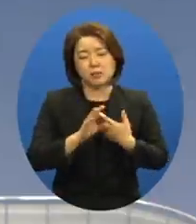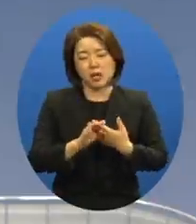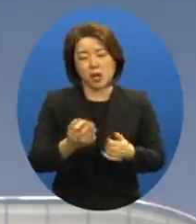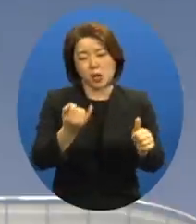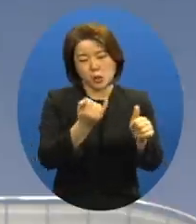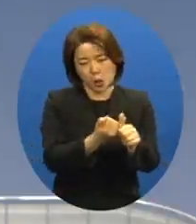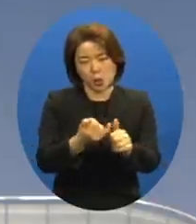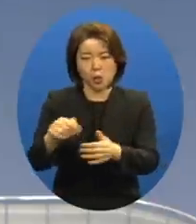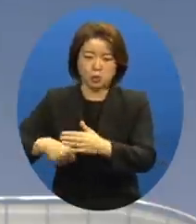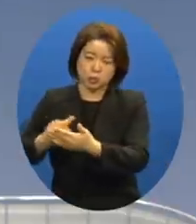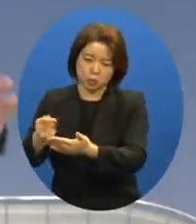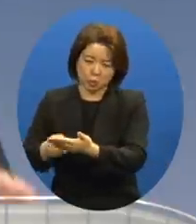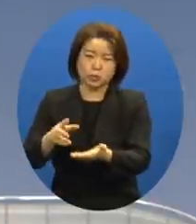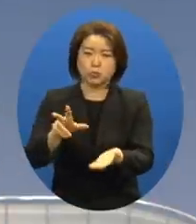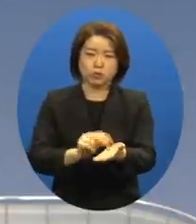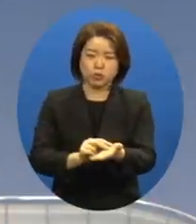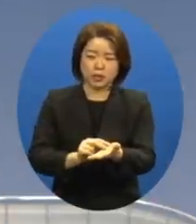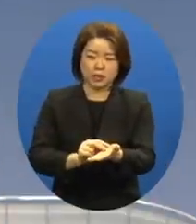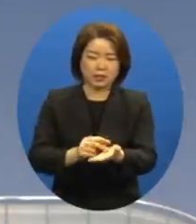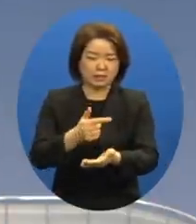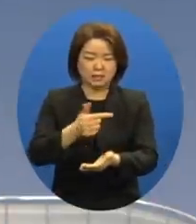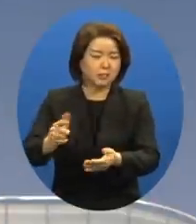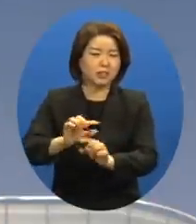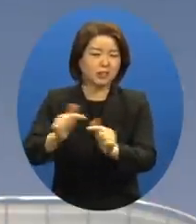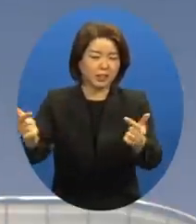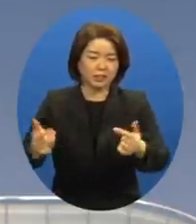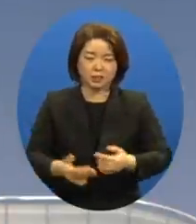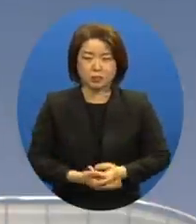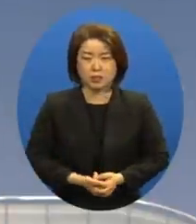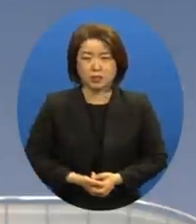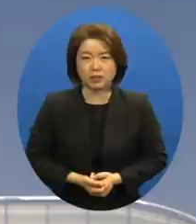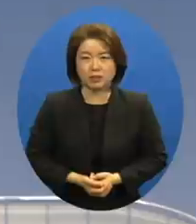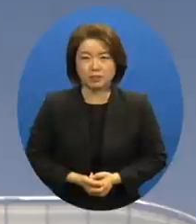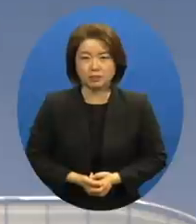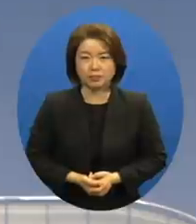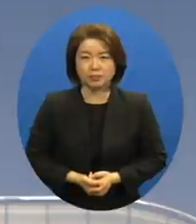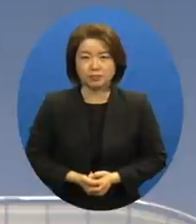그 자체가 큰 문제가 되는게 아닌 겁니다